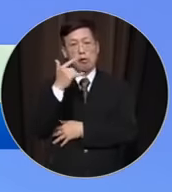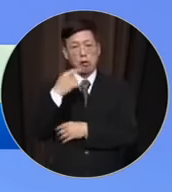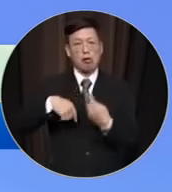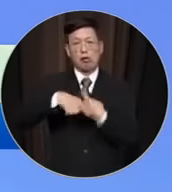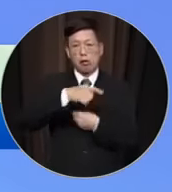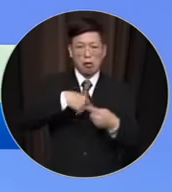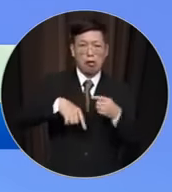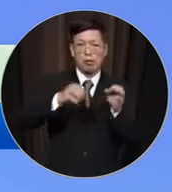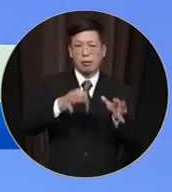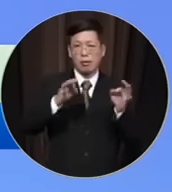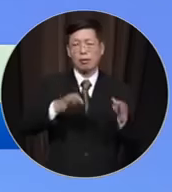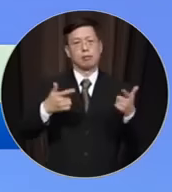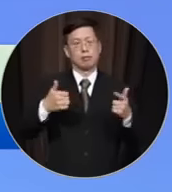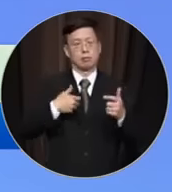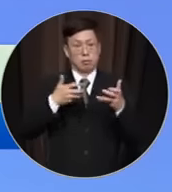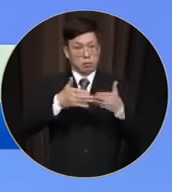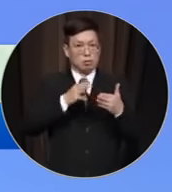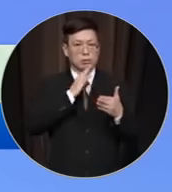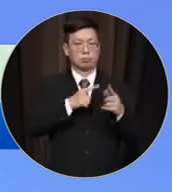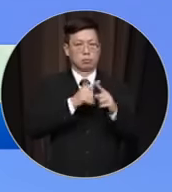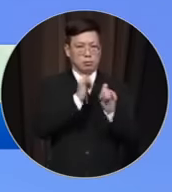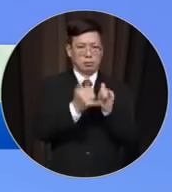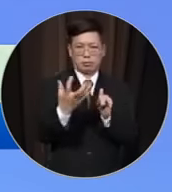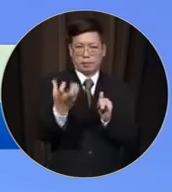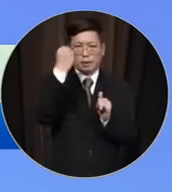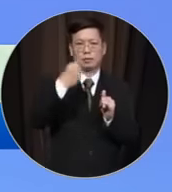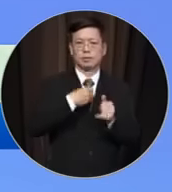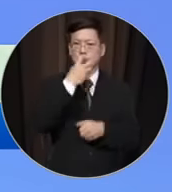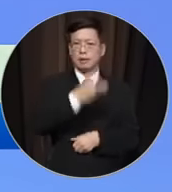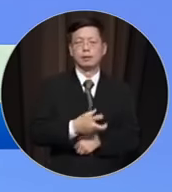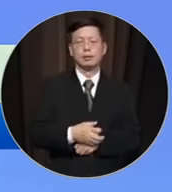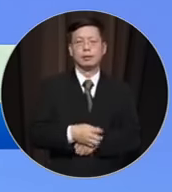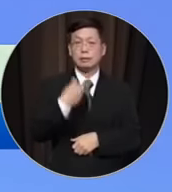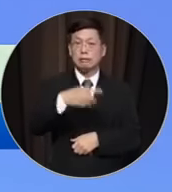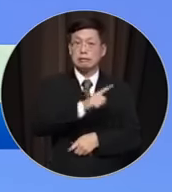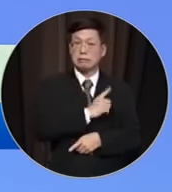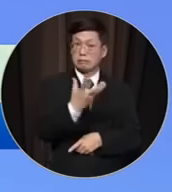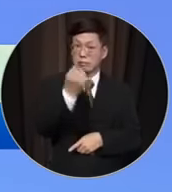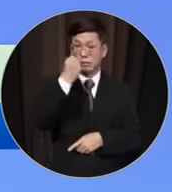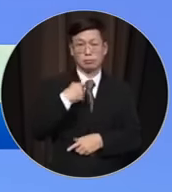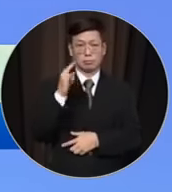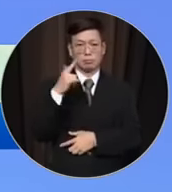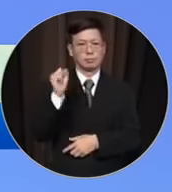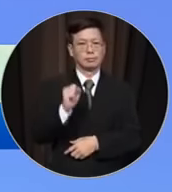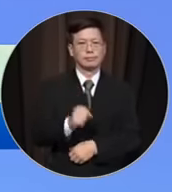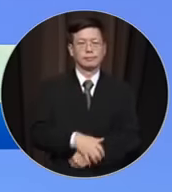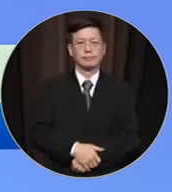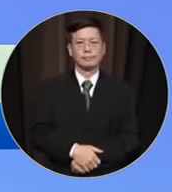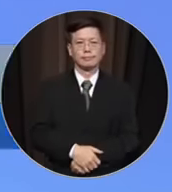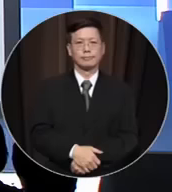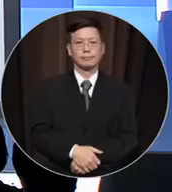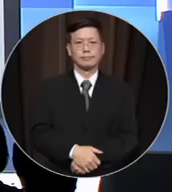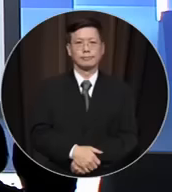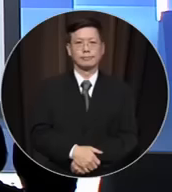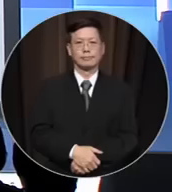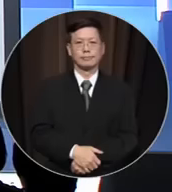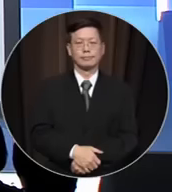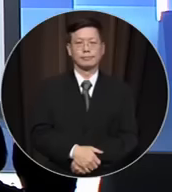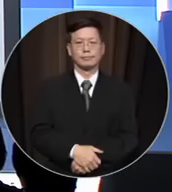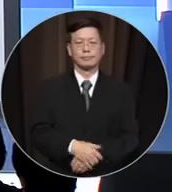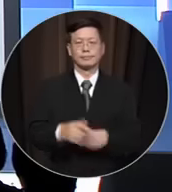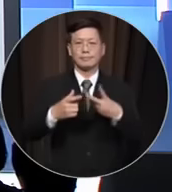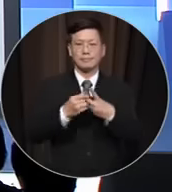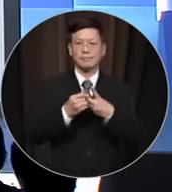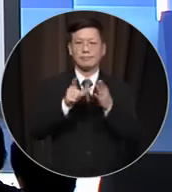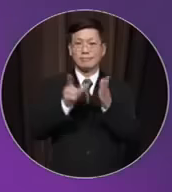耗，更重要的是人民的权益会因此而受损，而人民的权益是一天都不能等的。 第二个